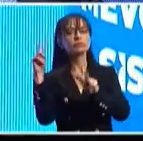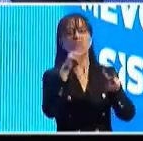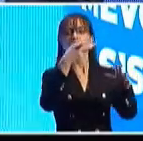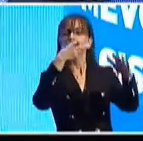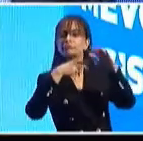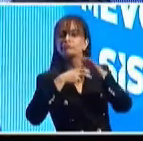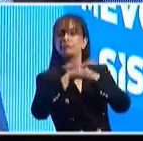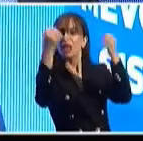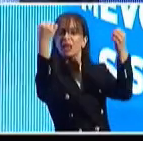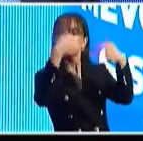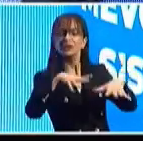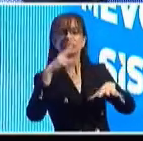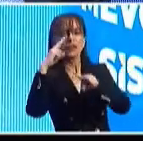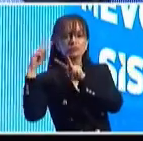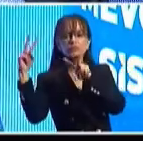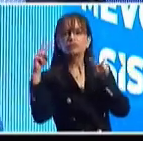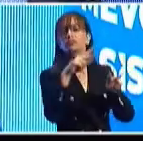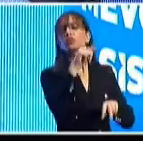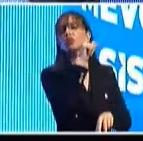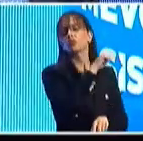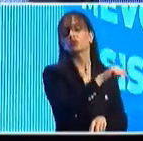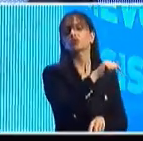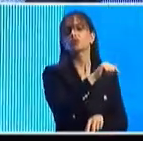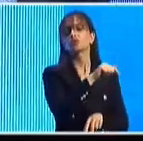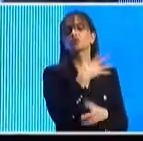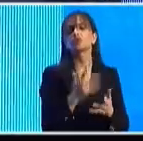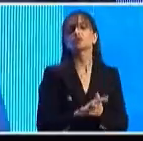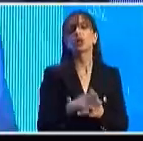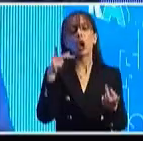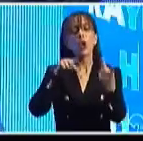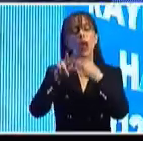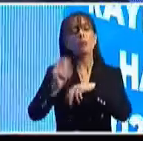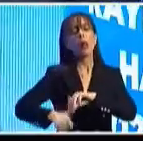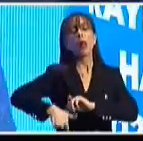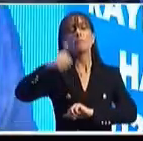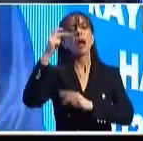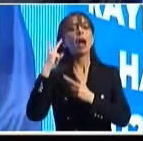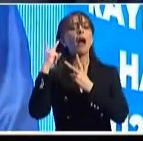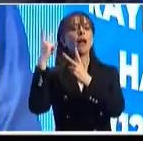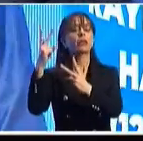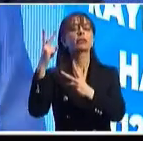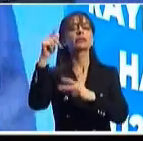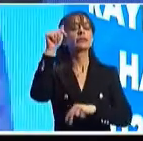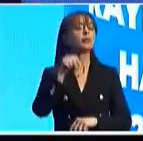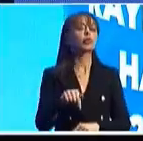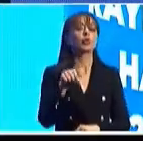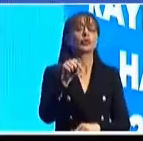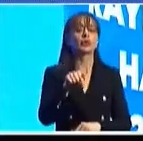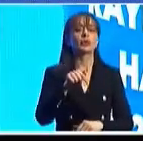sistem ağımızı görüyorsunuz. Bu da Ulaştırma Bakanlığımızın